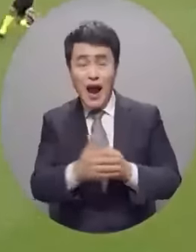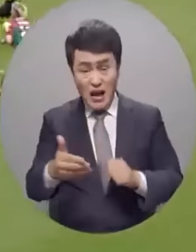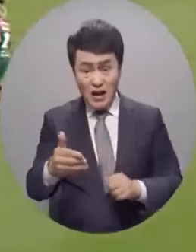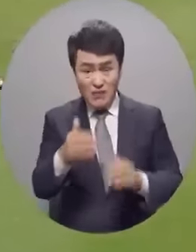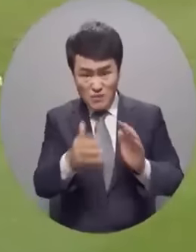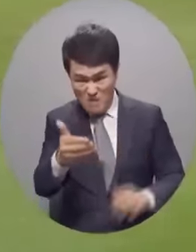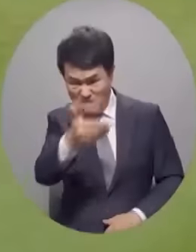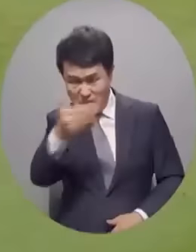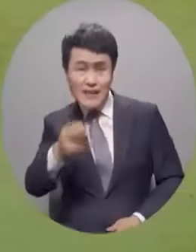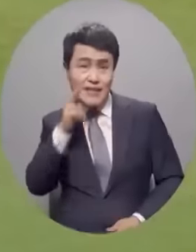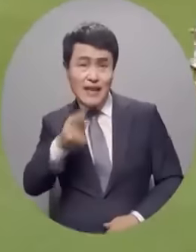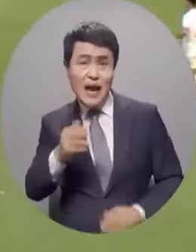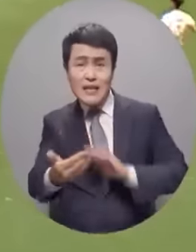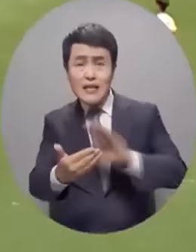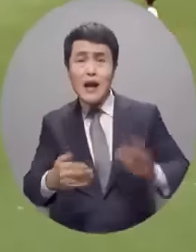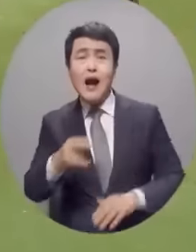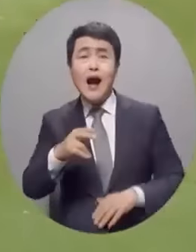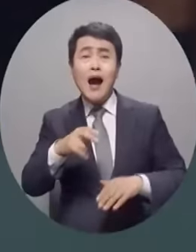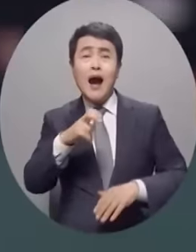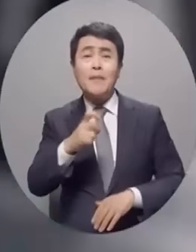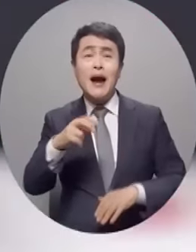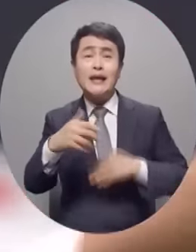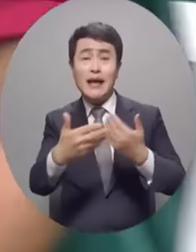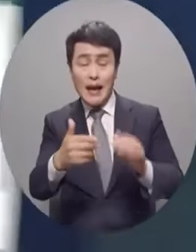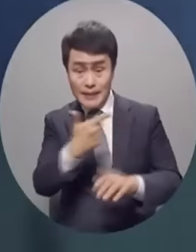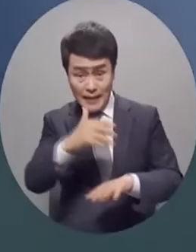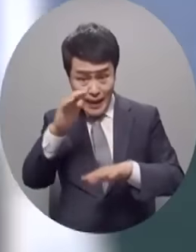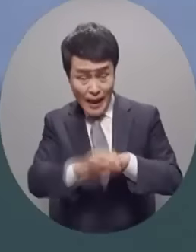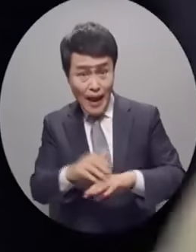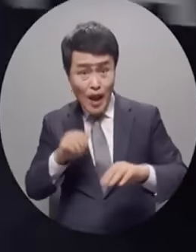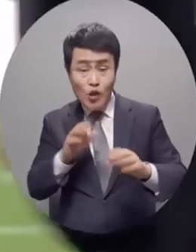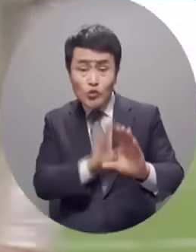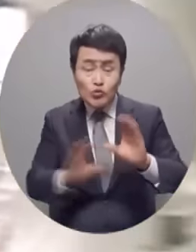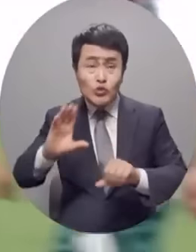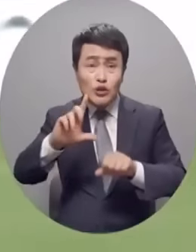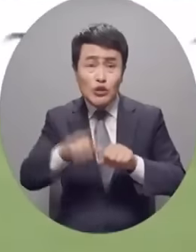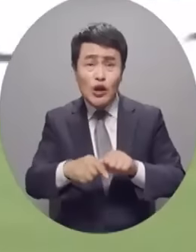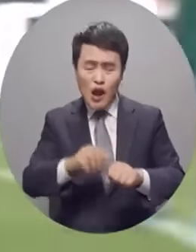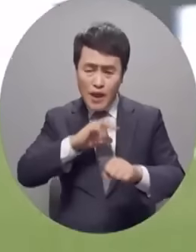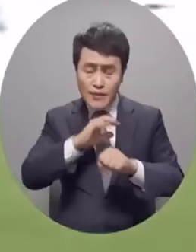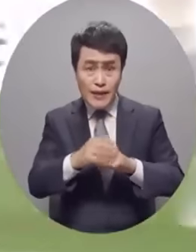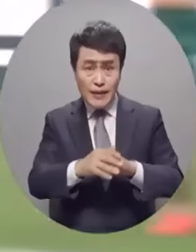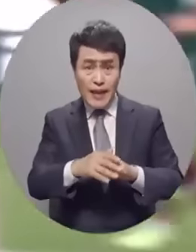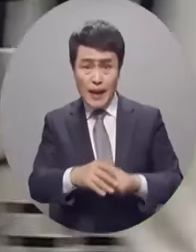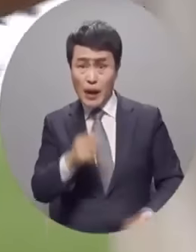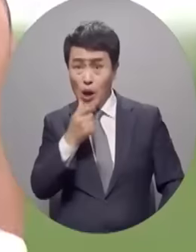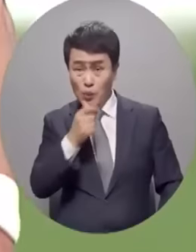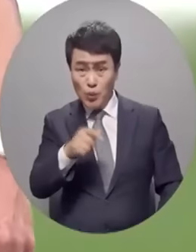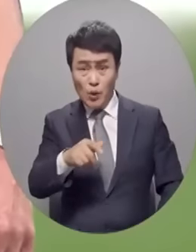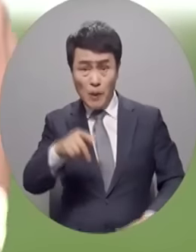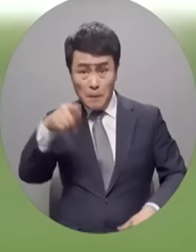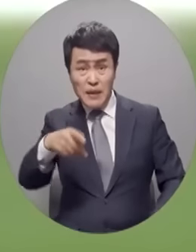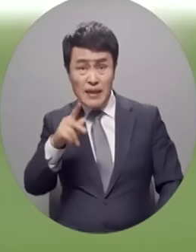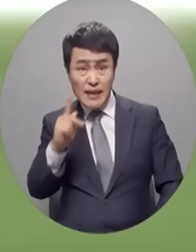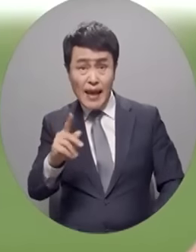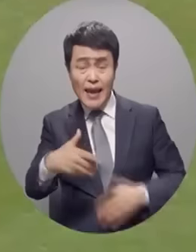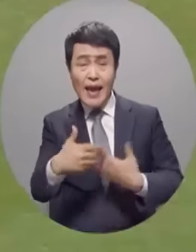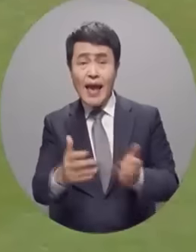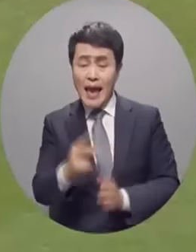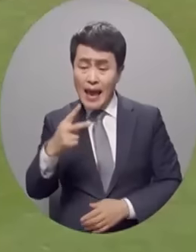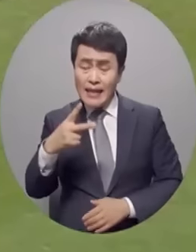치열합니다. 전반 마사의 골로 앞서간 대전. 후반 추가 시간 대구의 페널티킥을 내줬지만 세징야의